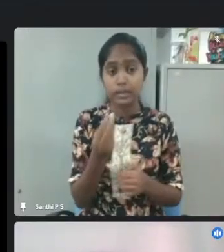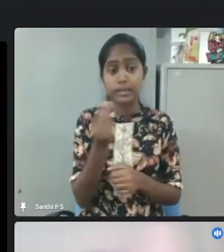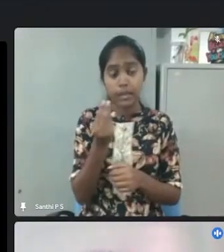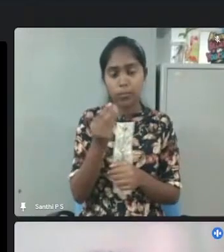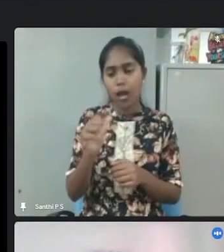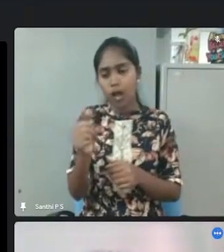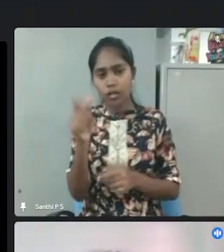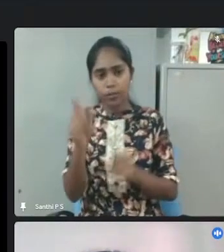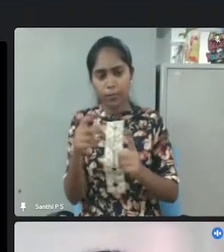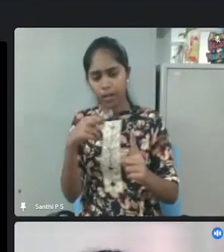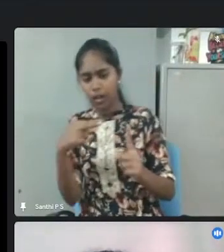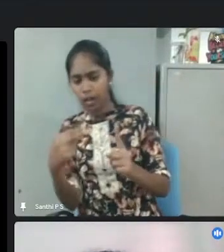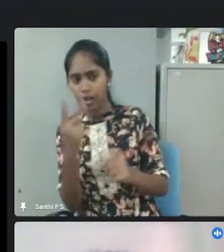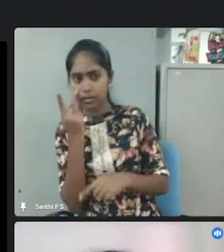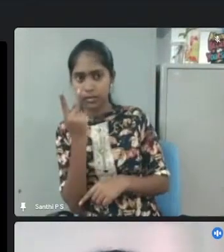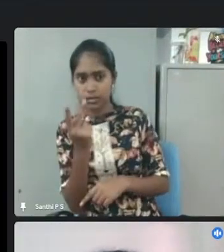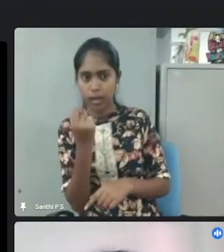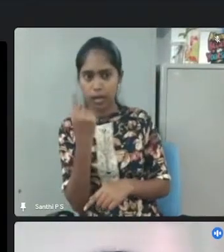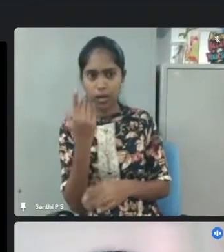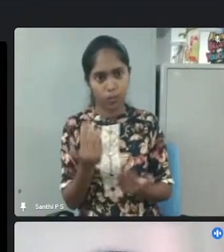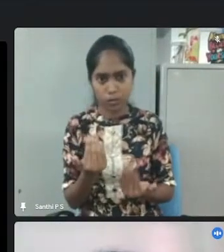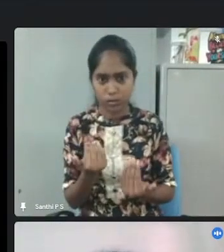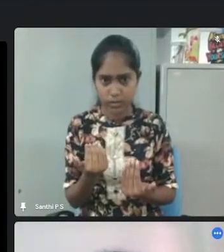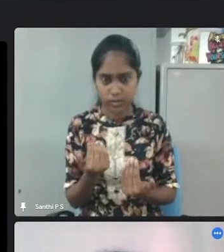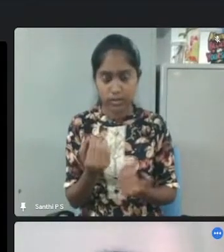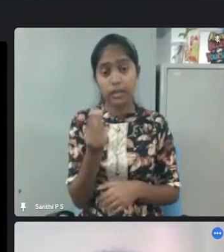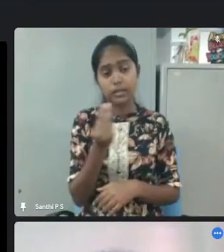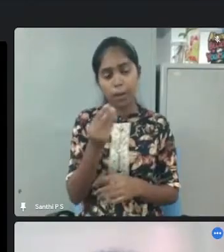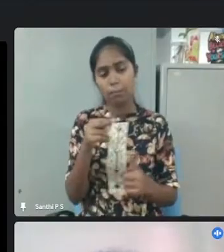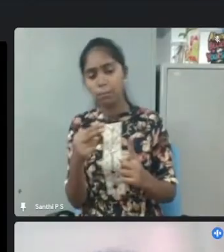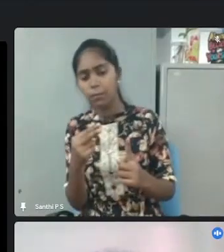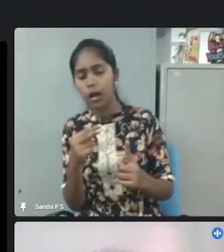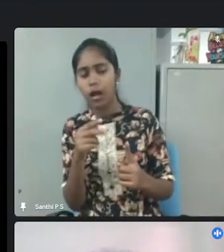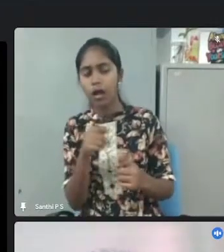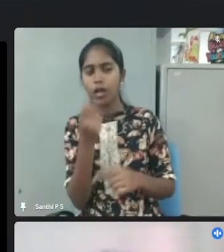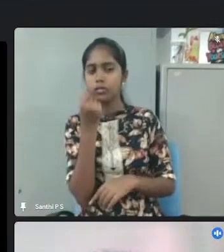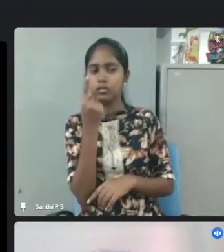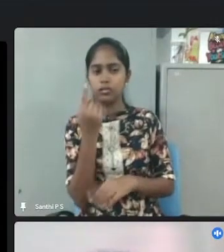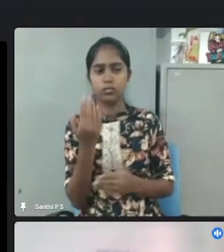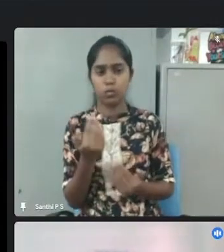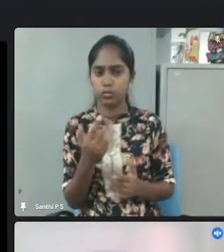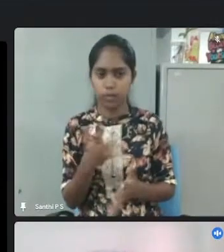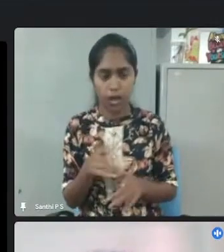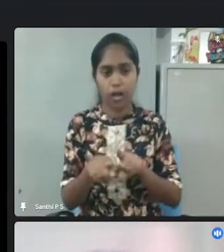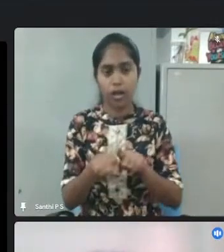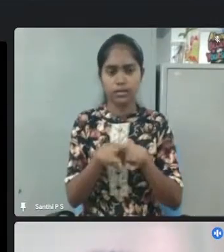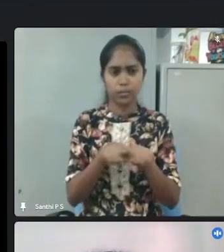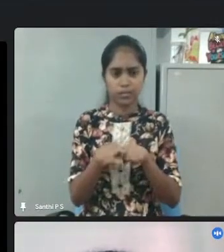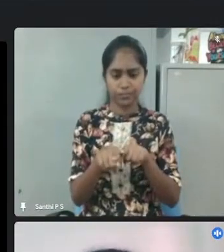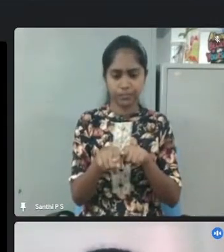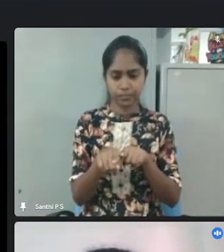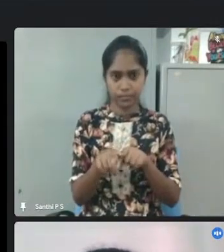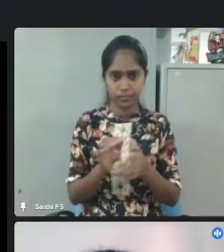അല്ലെങ്കിൽ ദൃശ്യം, നമുക്ക് പെട്ടെന്ന് തന്നെ കാണാൻ പറ്റുന്ന തരത്തിലുള്ള ആരോഗ്യസ്ഥിതികളായിരിക്കാം. ഇപ്പോ ഒരു എക്സാമ്പിൾ ഈ പറഞ്ഞതുപോലെ ഒരു